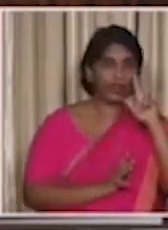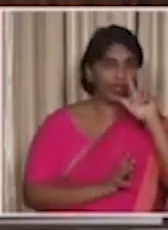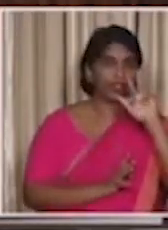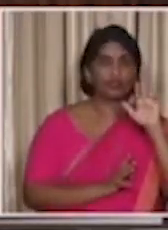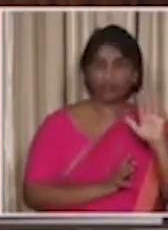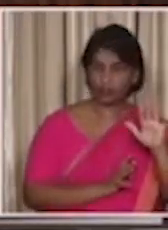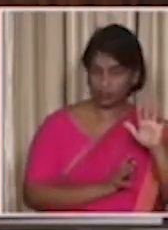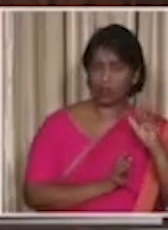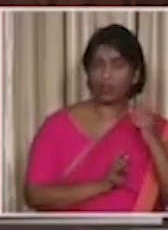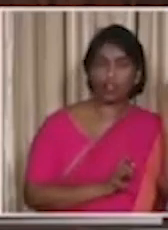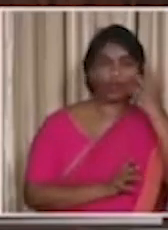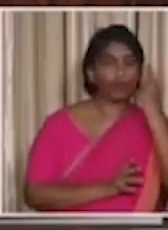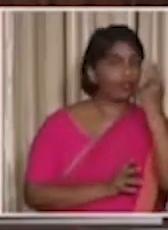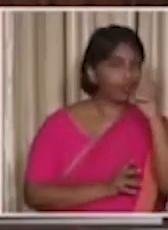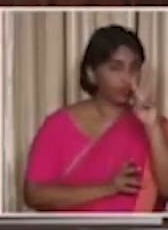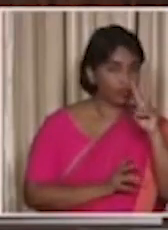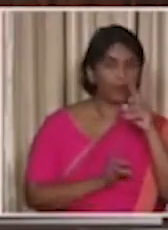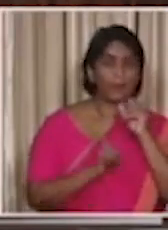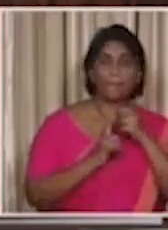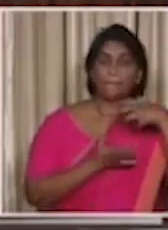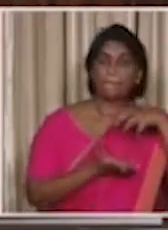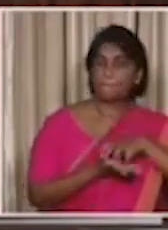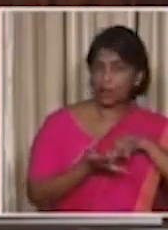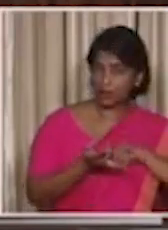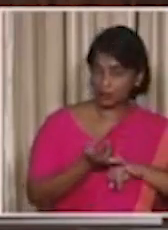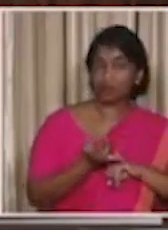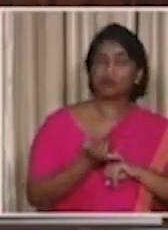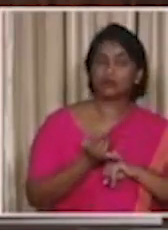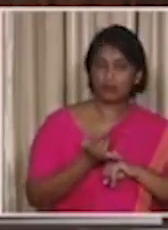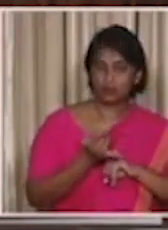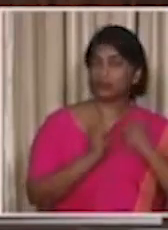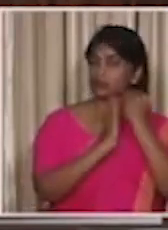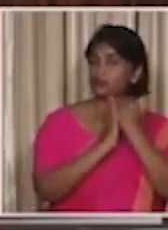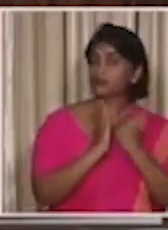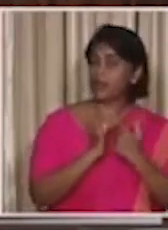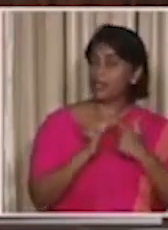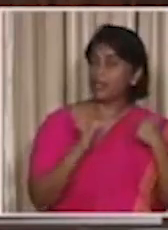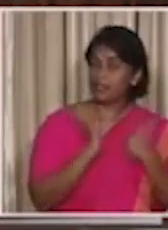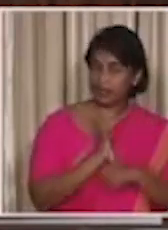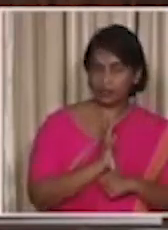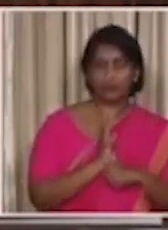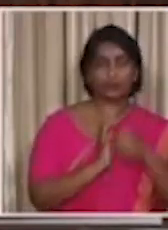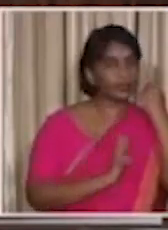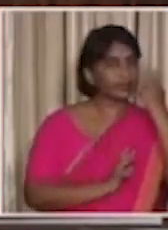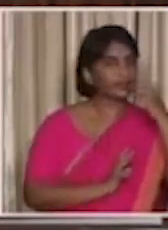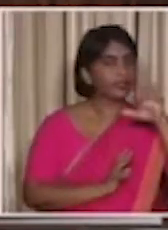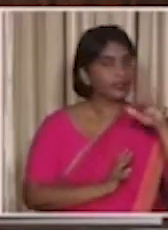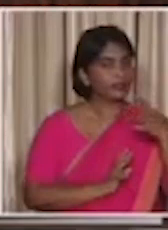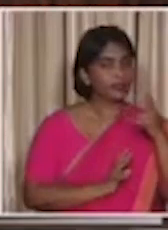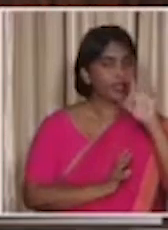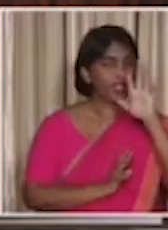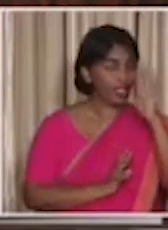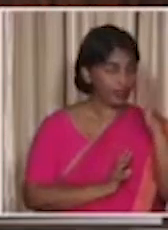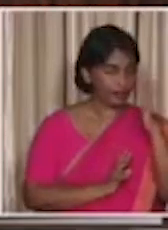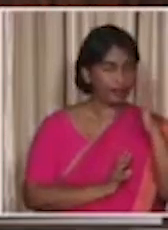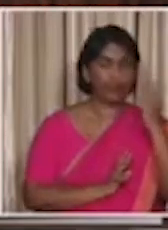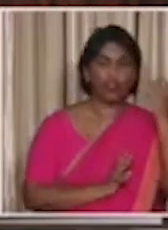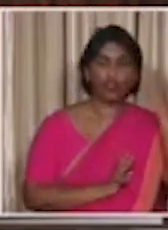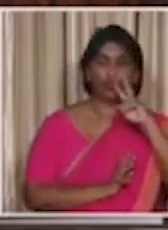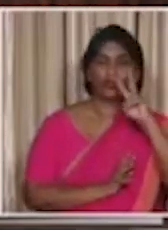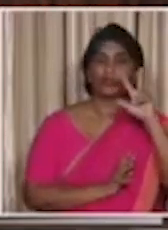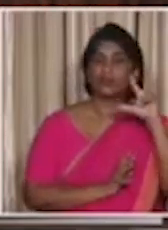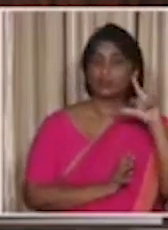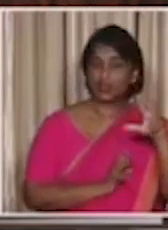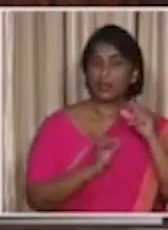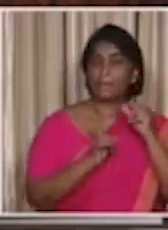1989 අංක 12 දරන පළාත් සභා අනුශාංගික විධිවිධාන පනත සහ 1990 අංක 28